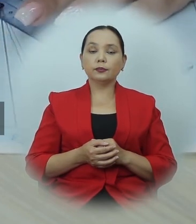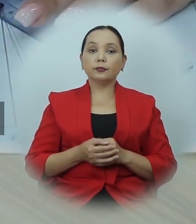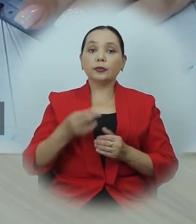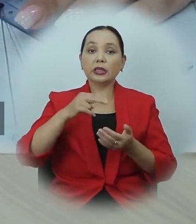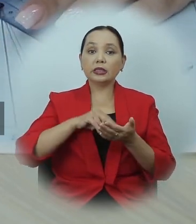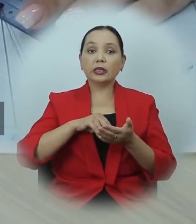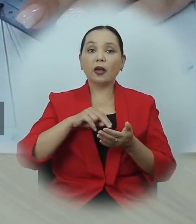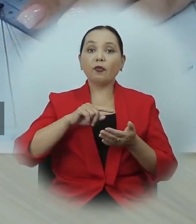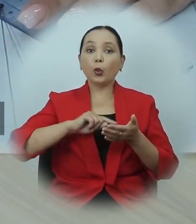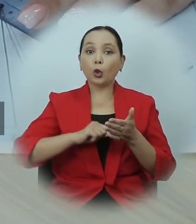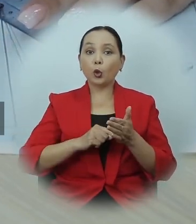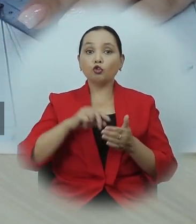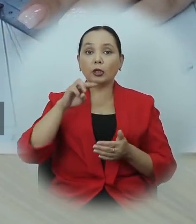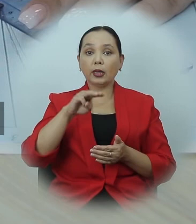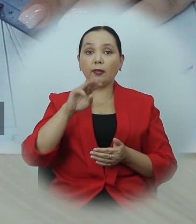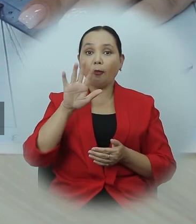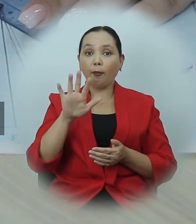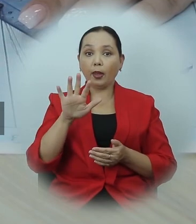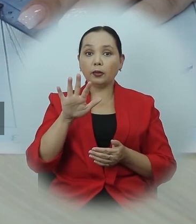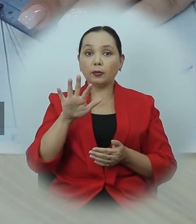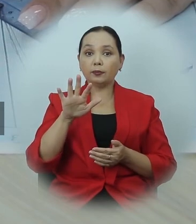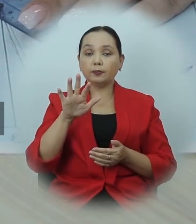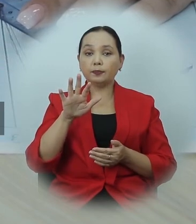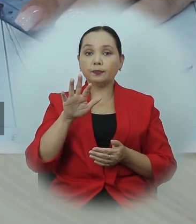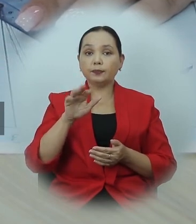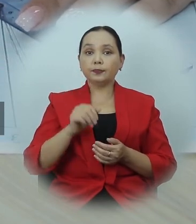Ставим точки Т5.